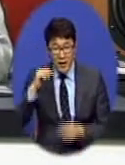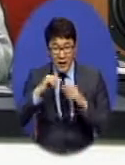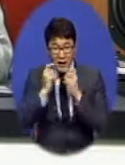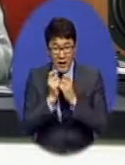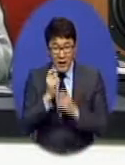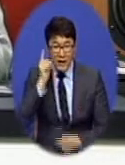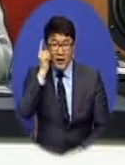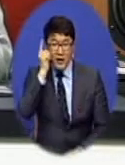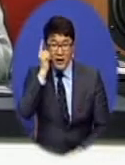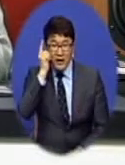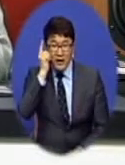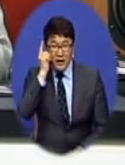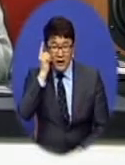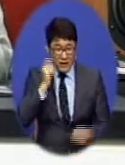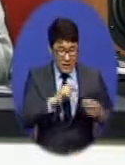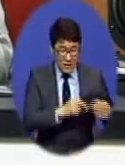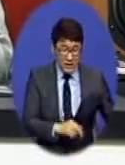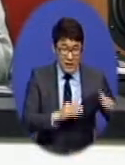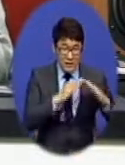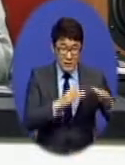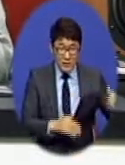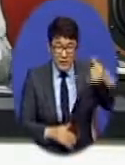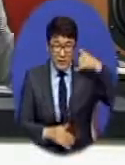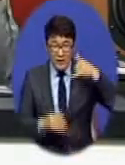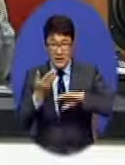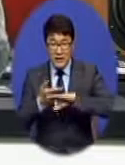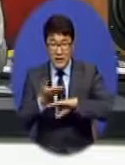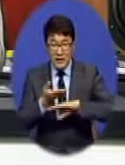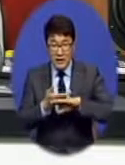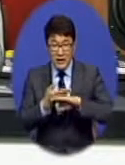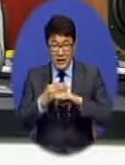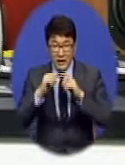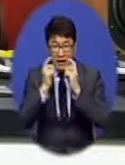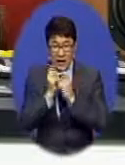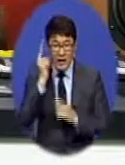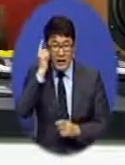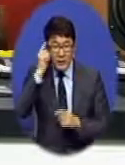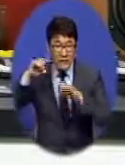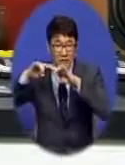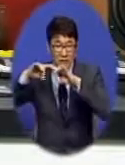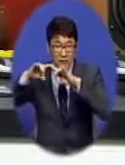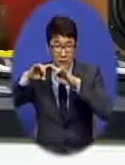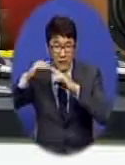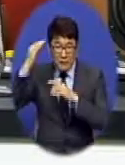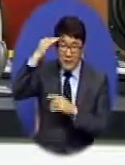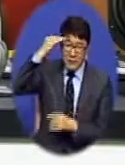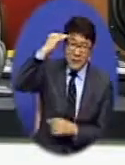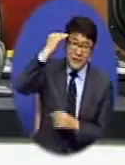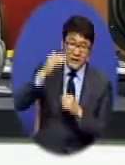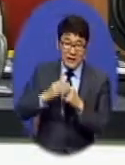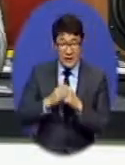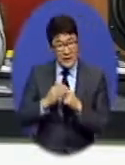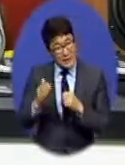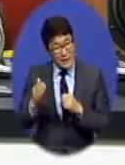무선전화하고 유선전화하고 차이점이에요. 무선전화로 하다 보면은 그러니까 무선전화라는 게 전파장애 때문에 휴대전화, 휴대전화 그랬을